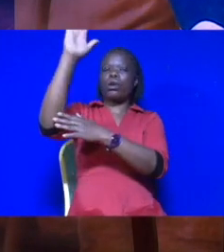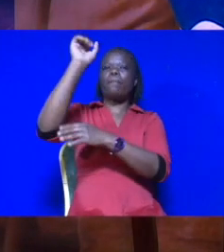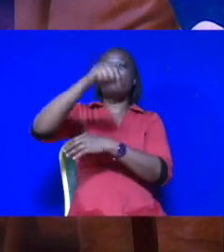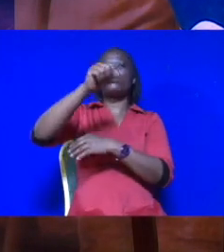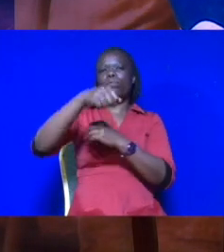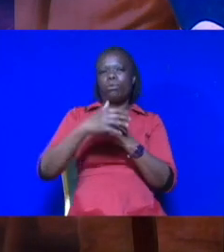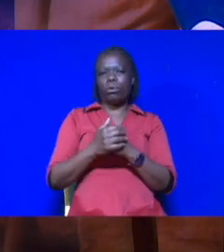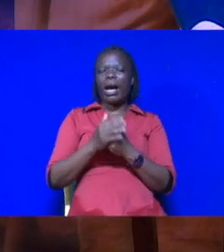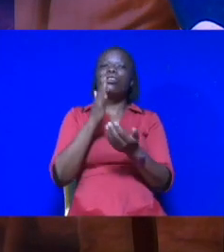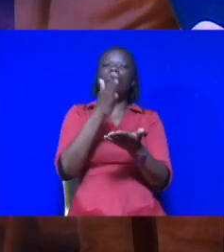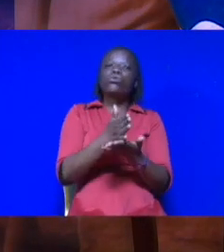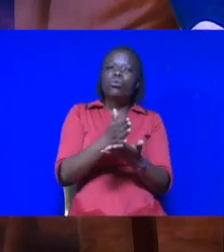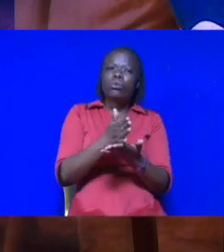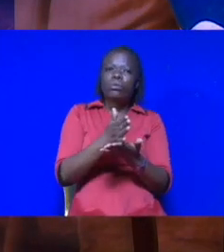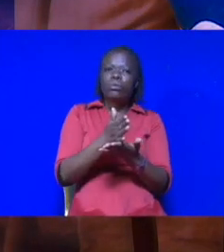Na kweli